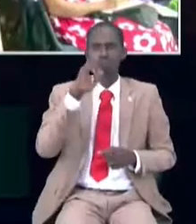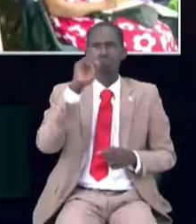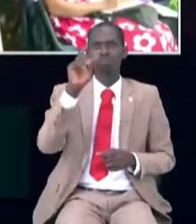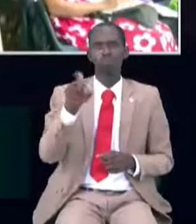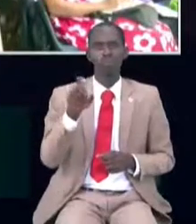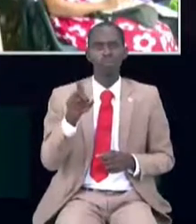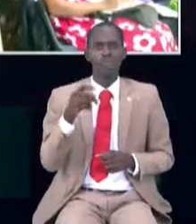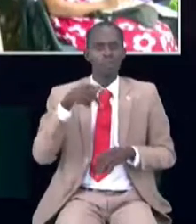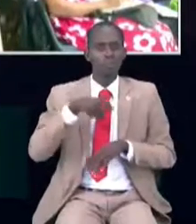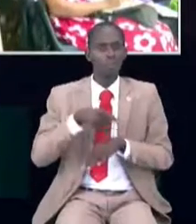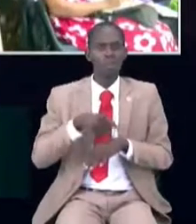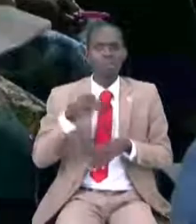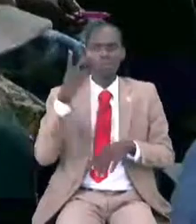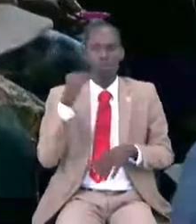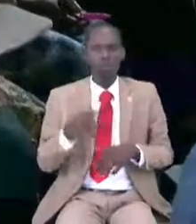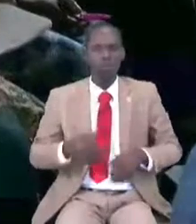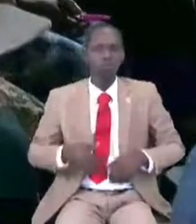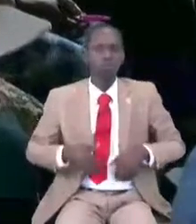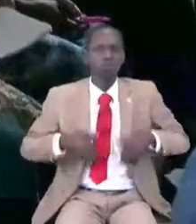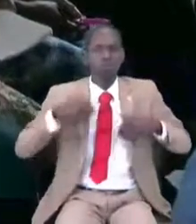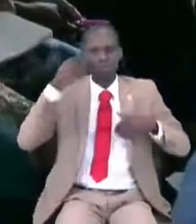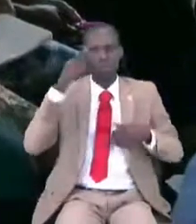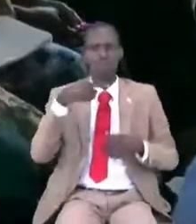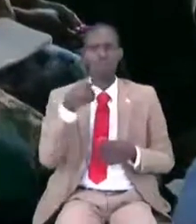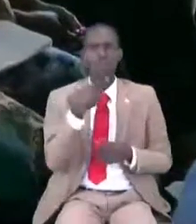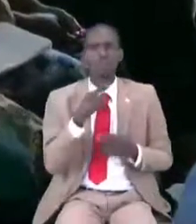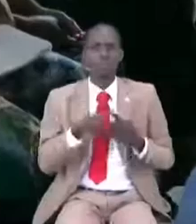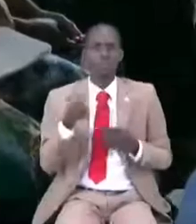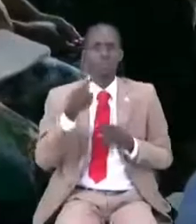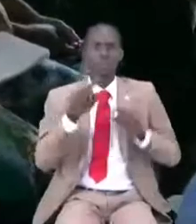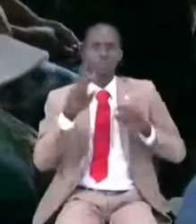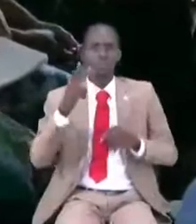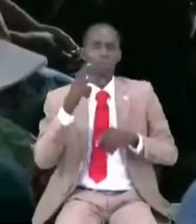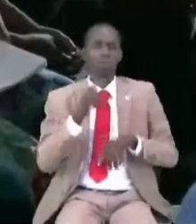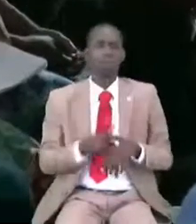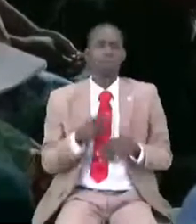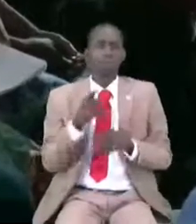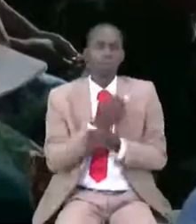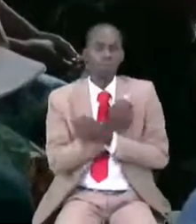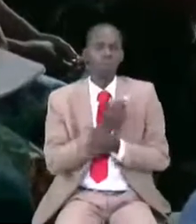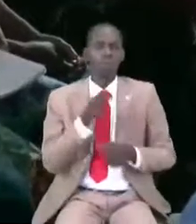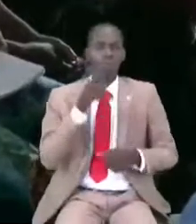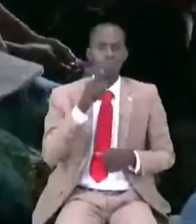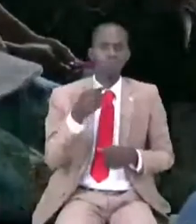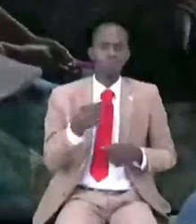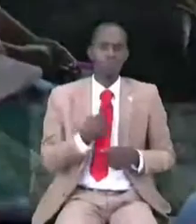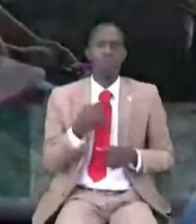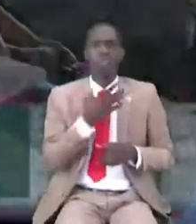fois. M'aimes-tu? Et il lui répondit, Seigneur, tu sais